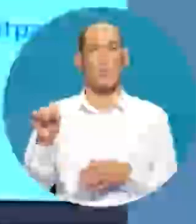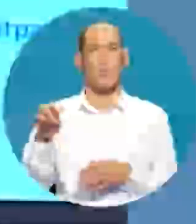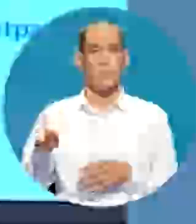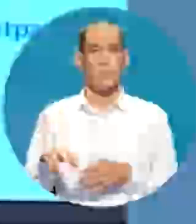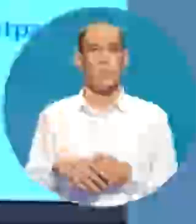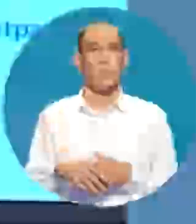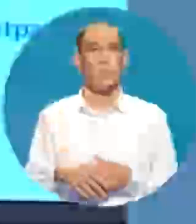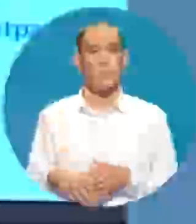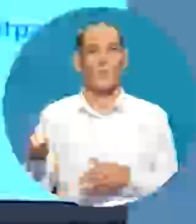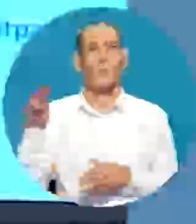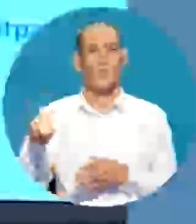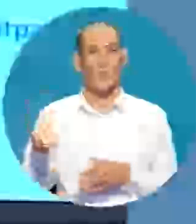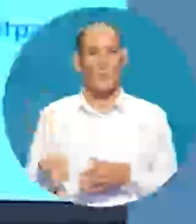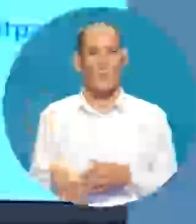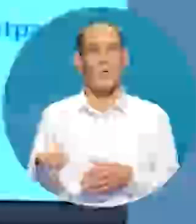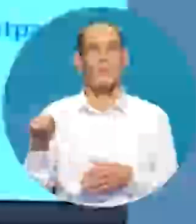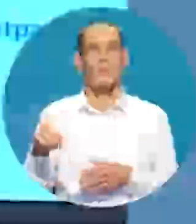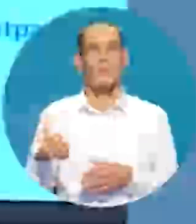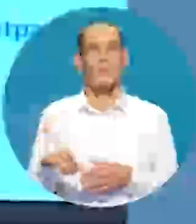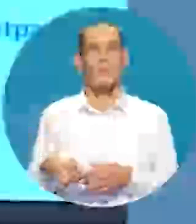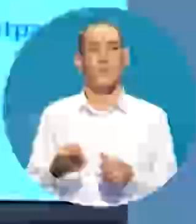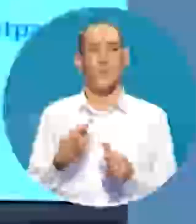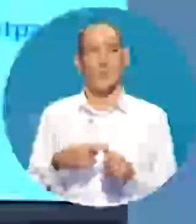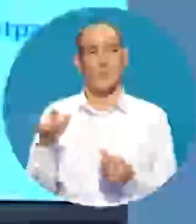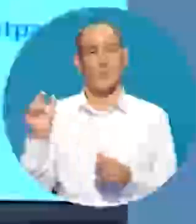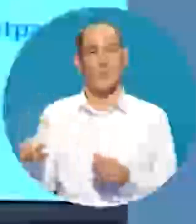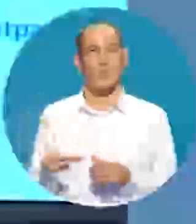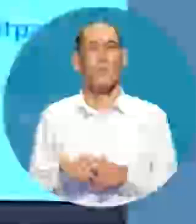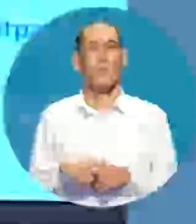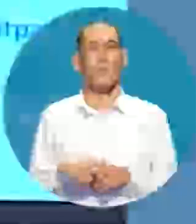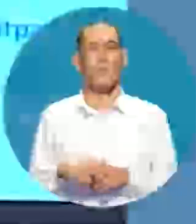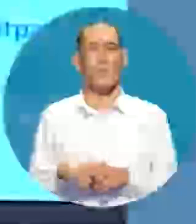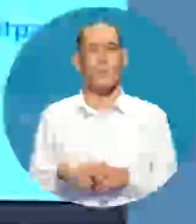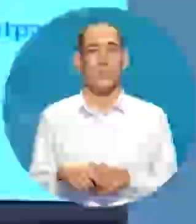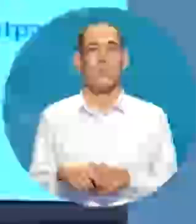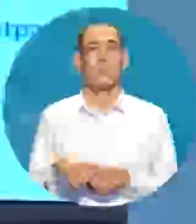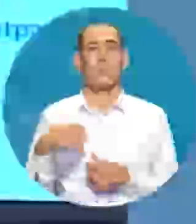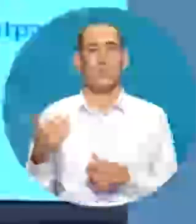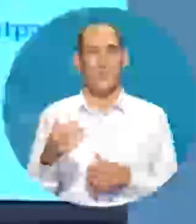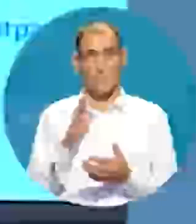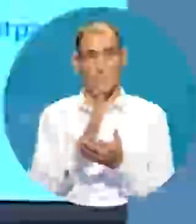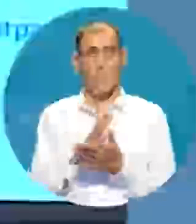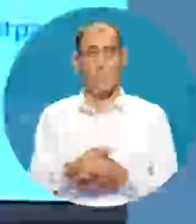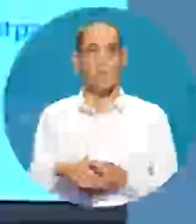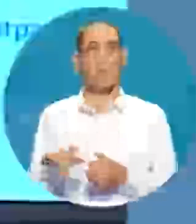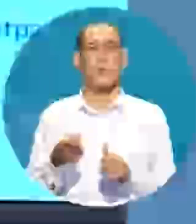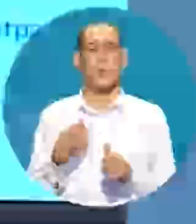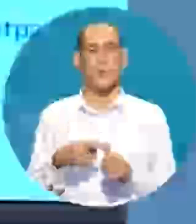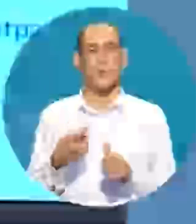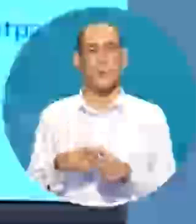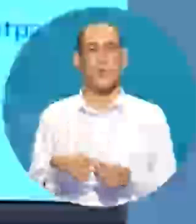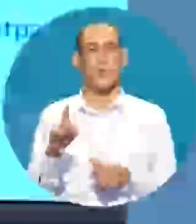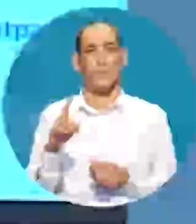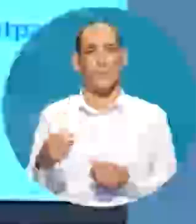Timur, Tamilya. Ani, T harpten keletuğun adam atları. Sizlerde de osu atlar bar